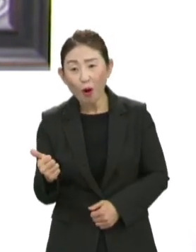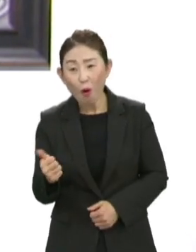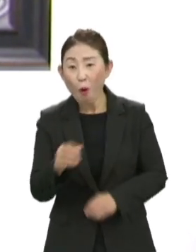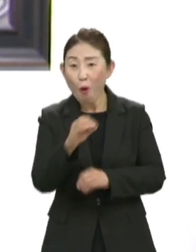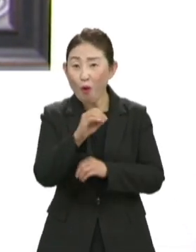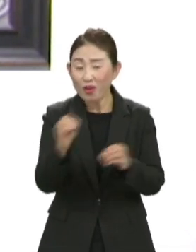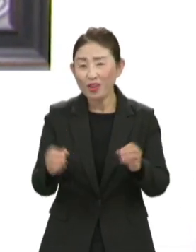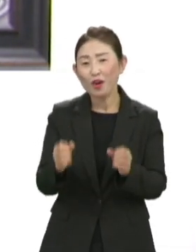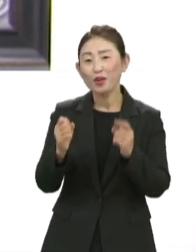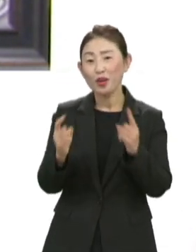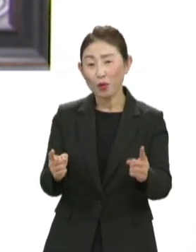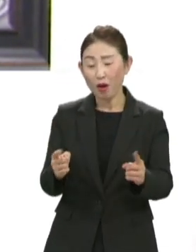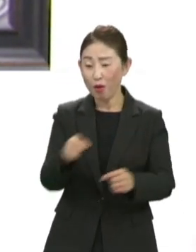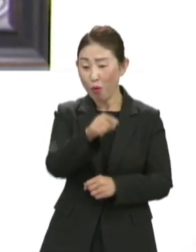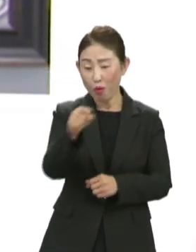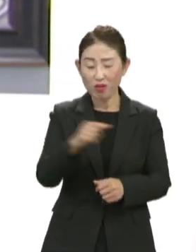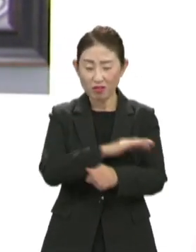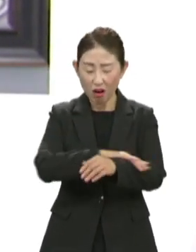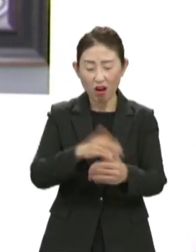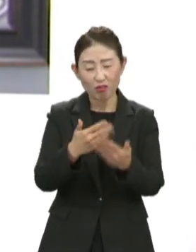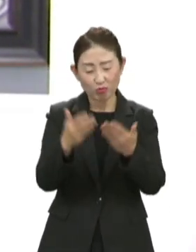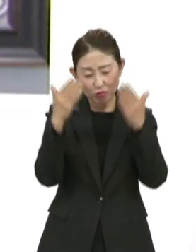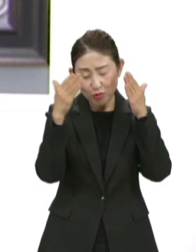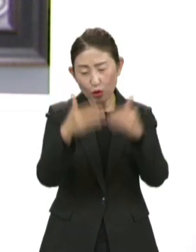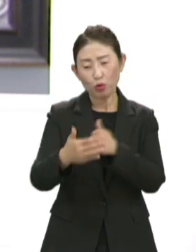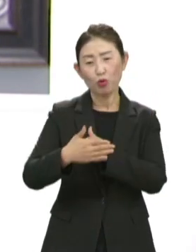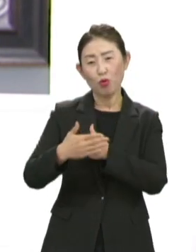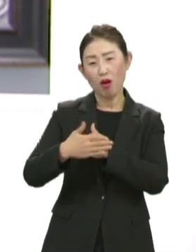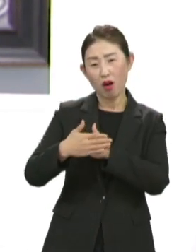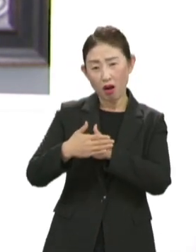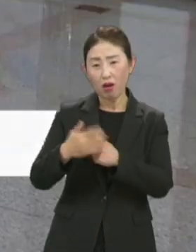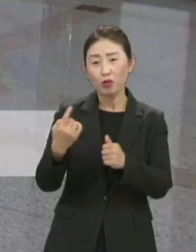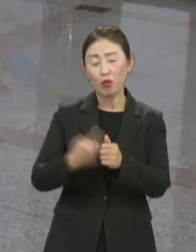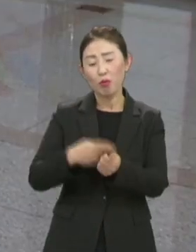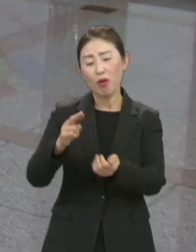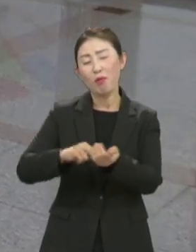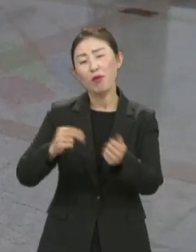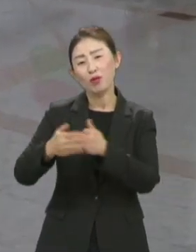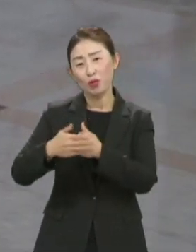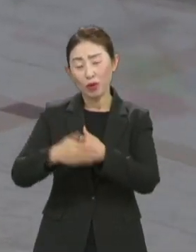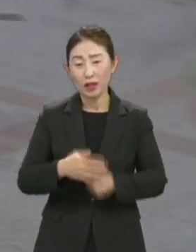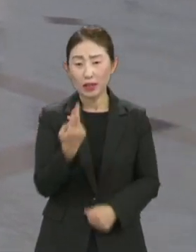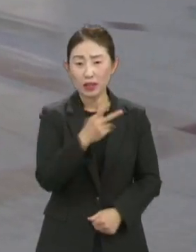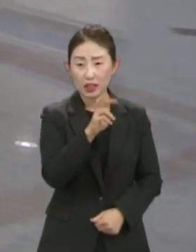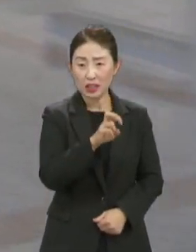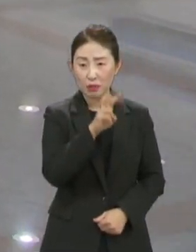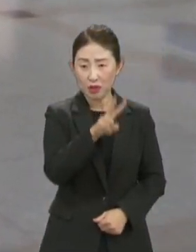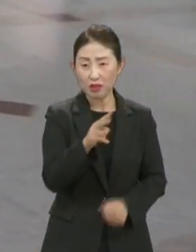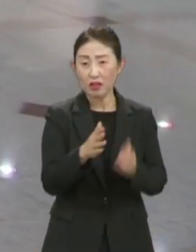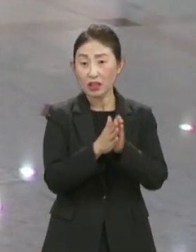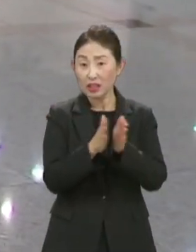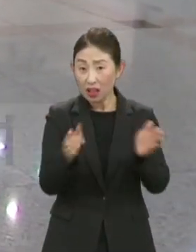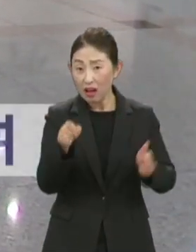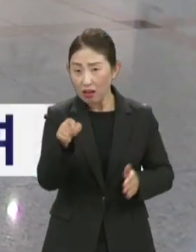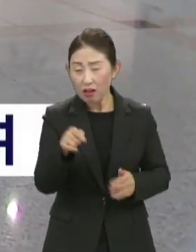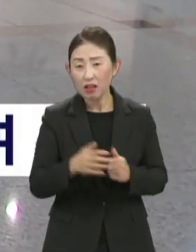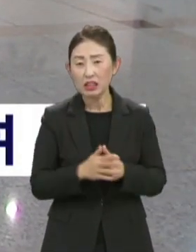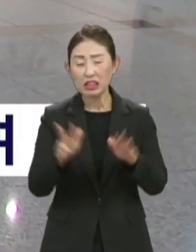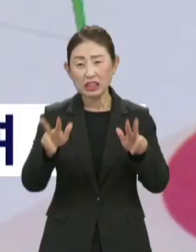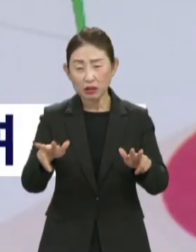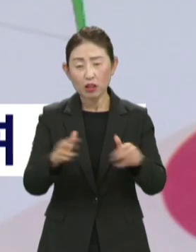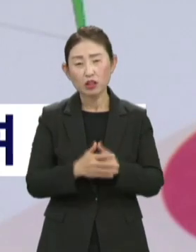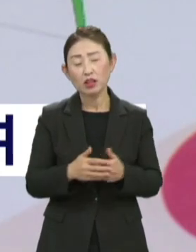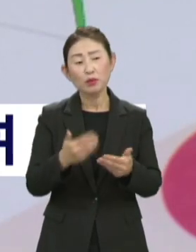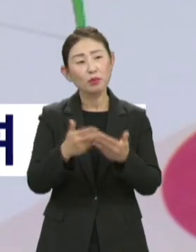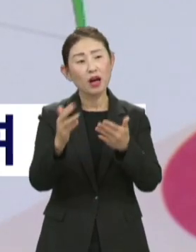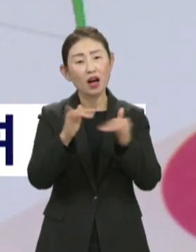이제 지원금도 나오고 작품의 판매와도 연결이 되니까. 지난 2022년 시작한 청춘 컬렉션엔 지금까지